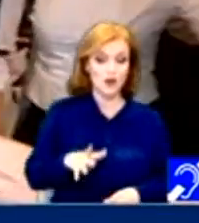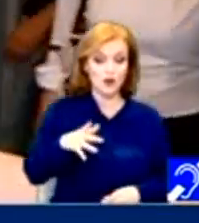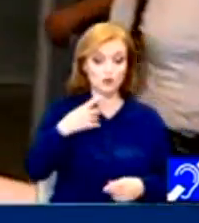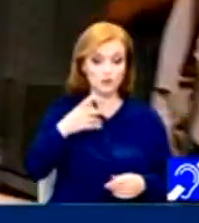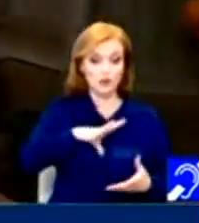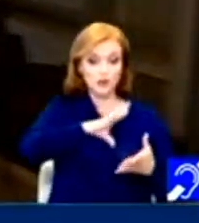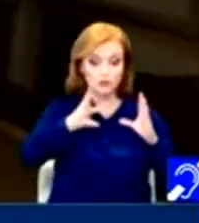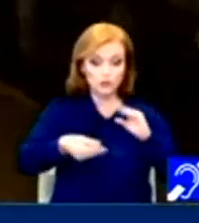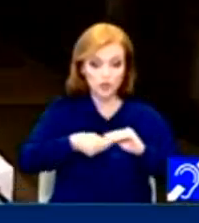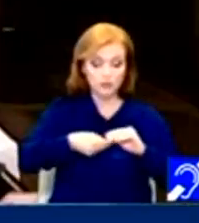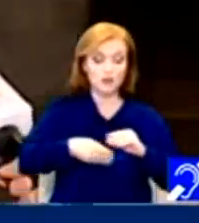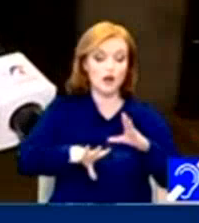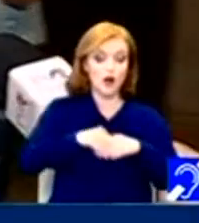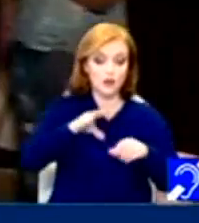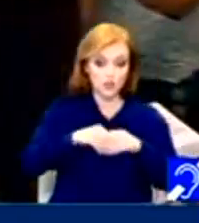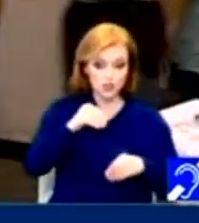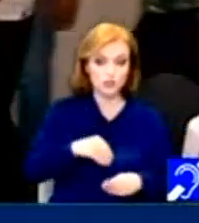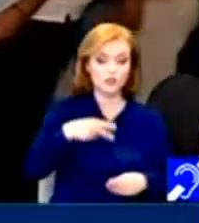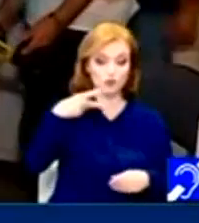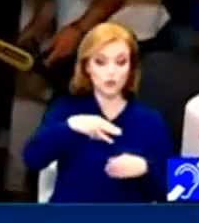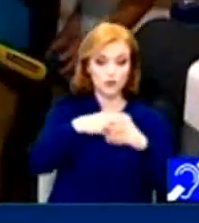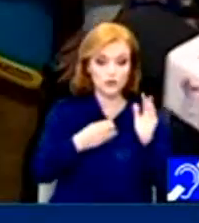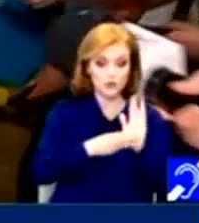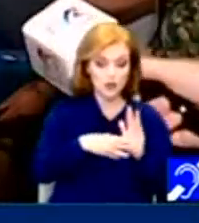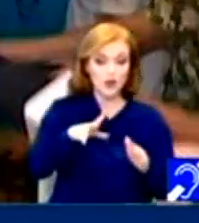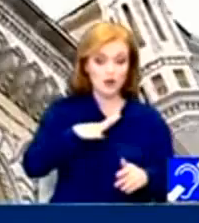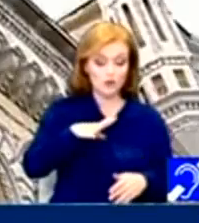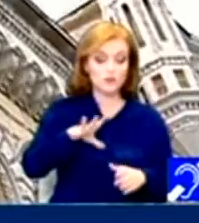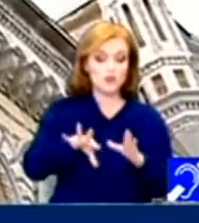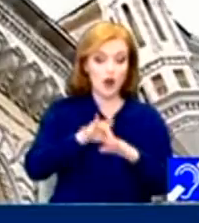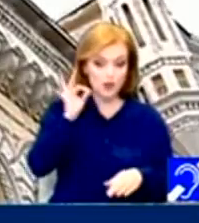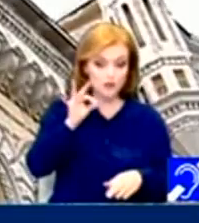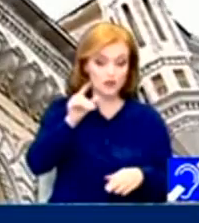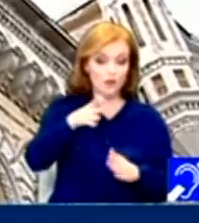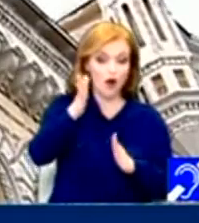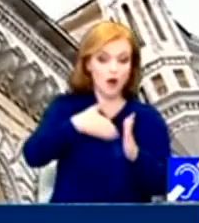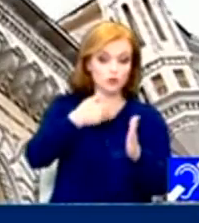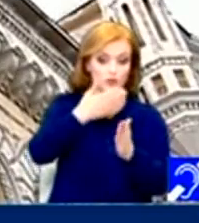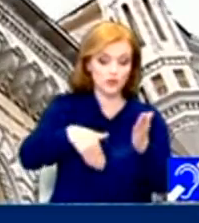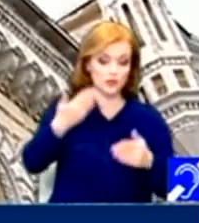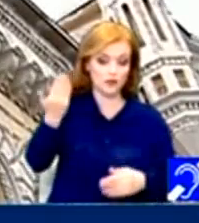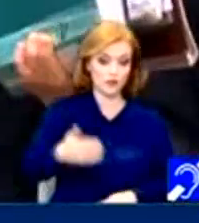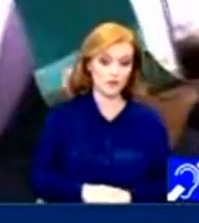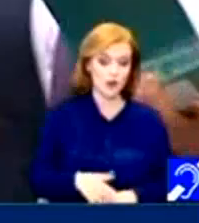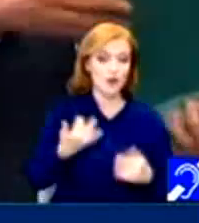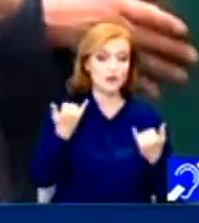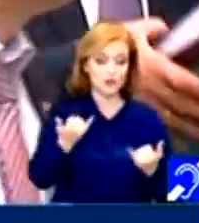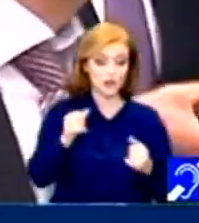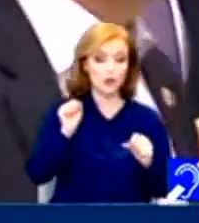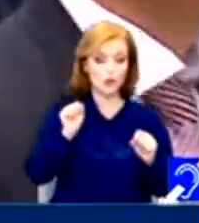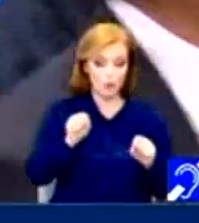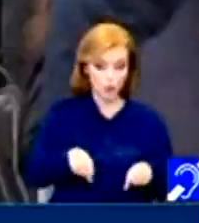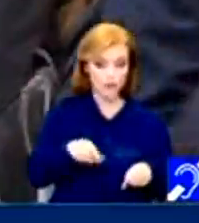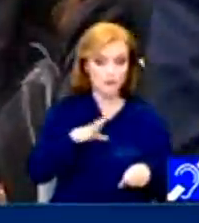locale din 2018, în urma cărora Andrei Năstase a fost ales primar. El poate exercita acum funcția de primar general până la